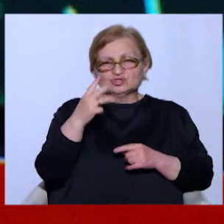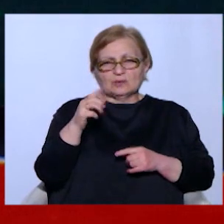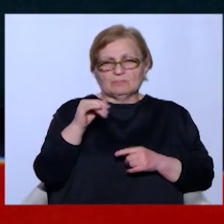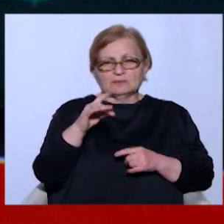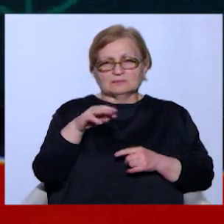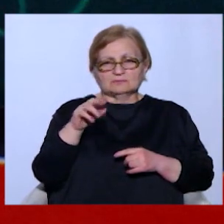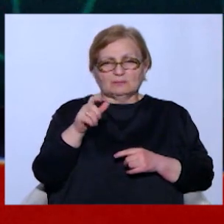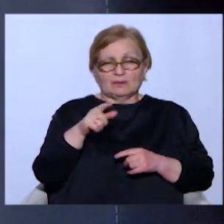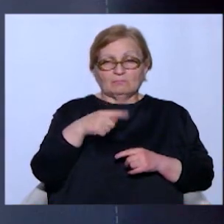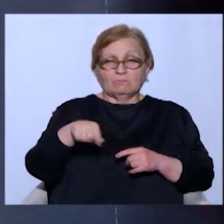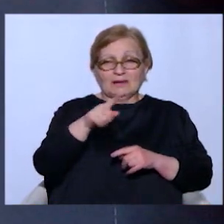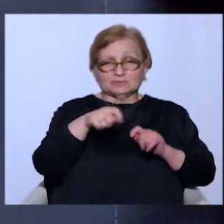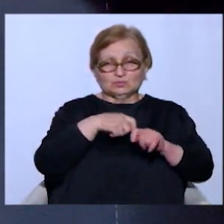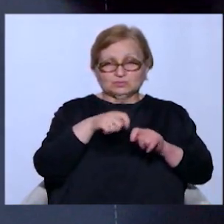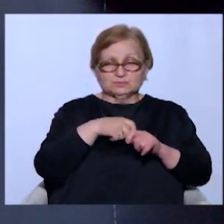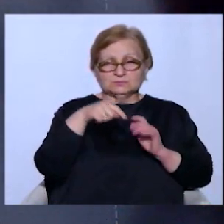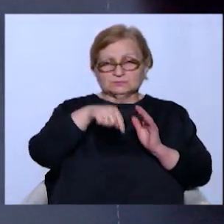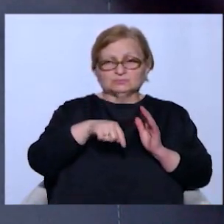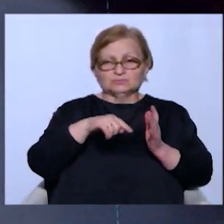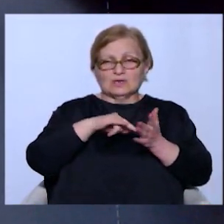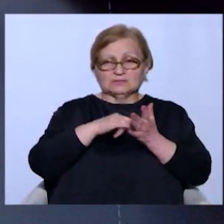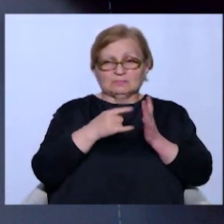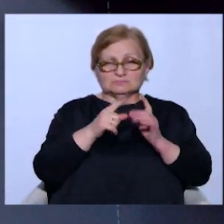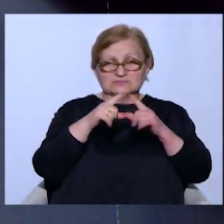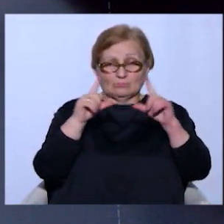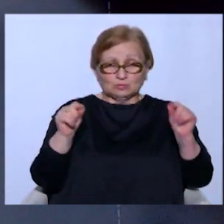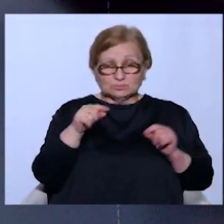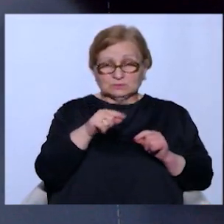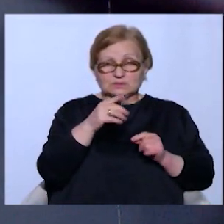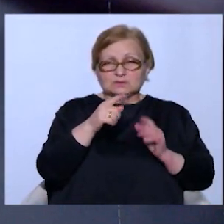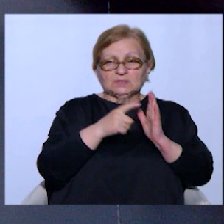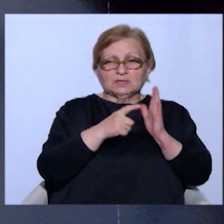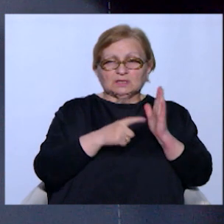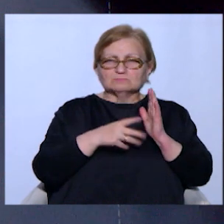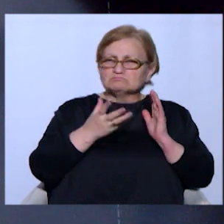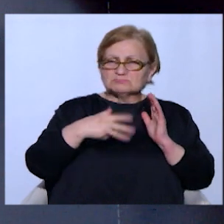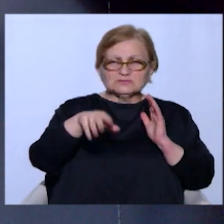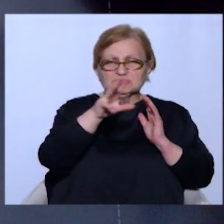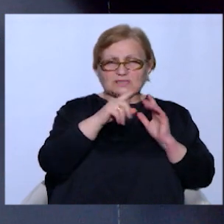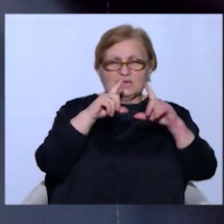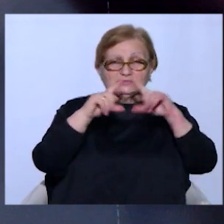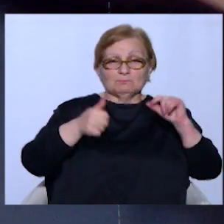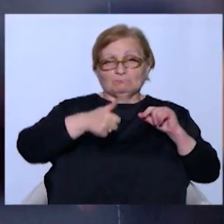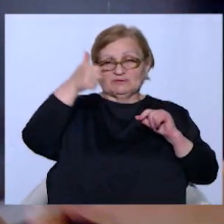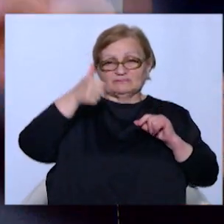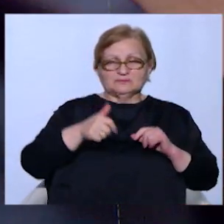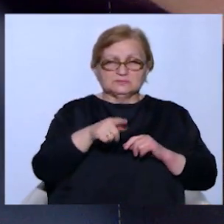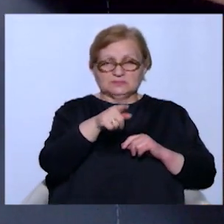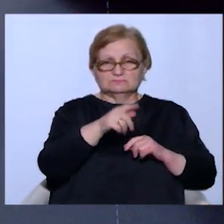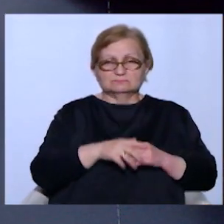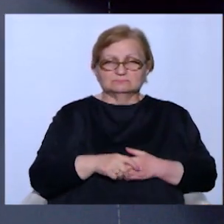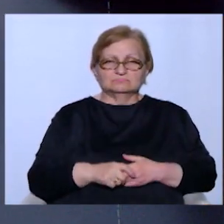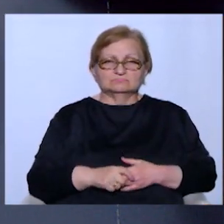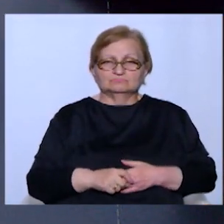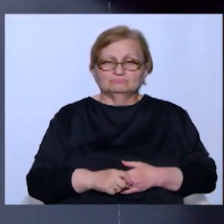არის ფართობი შუა სამკუთხედის გაყოფილი მთლიან სამკუთხედზე, აი თავდაპირველი, მოდი აი